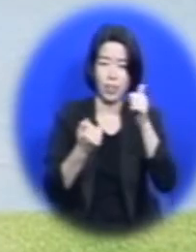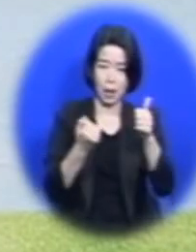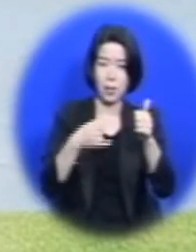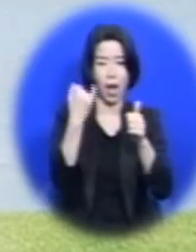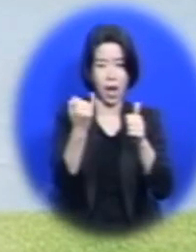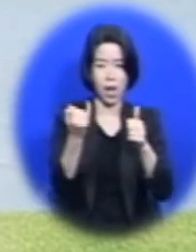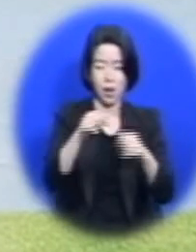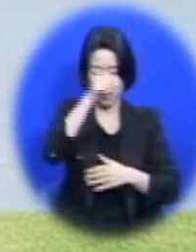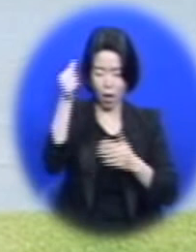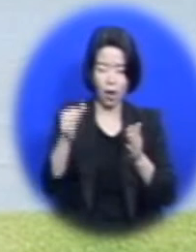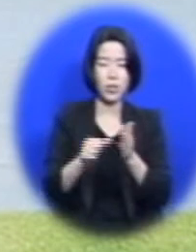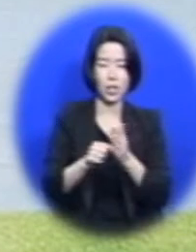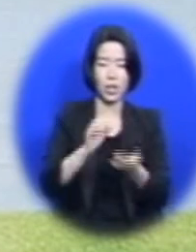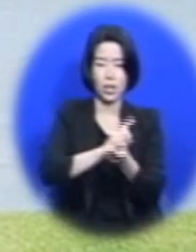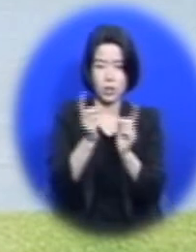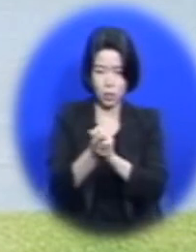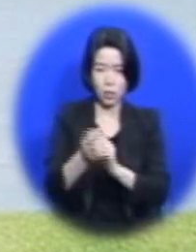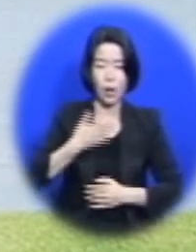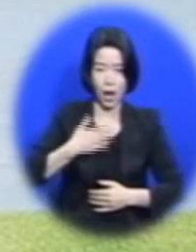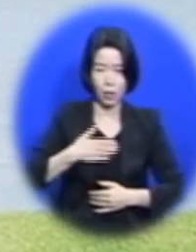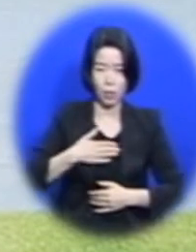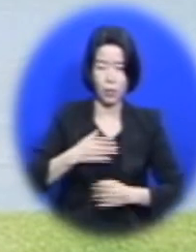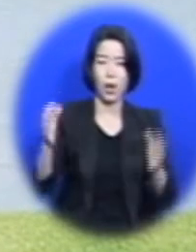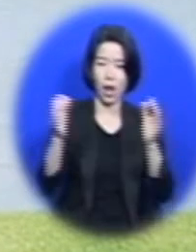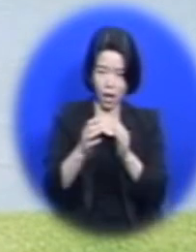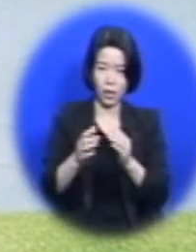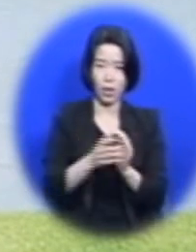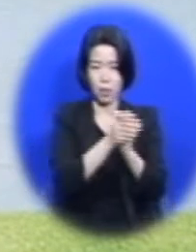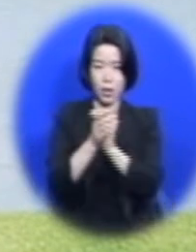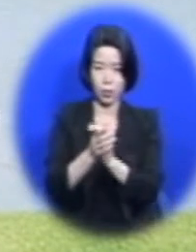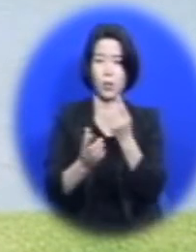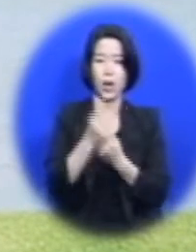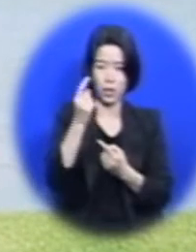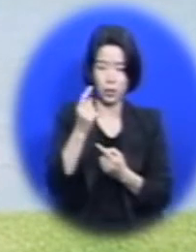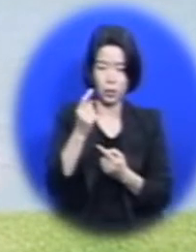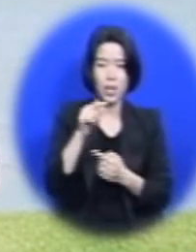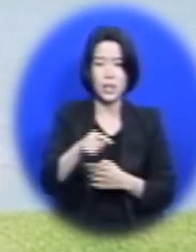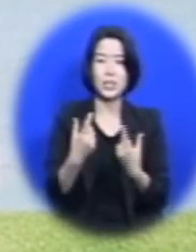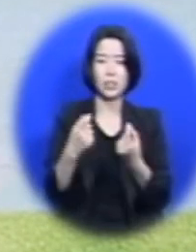평생 서로 알고 사귀고 하나 되고 그렇게 살아가는